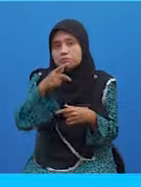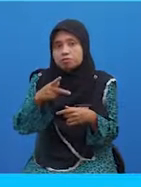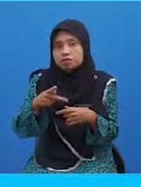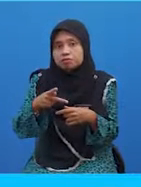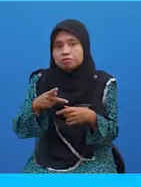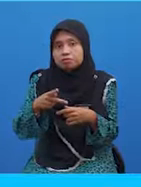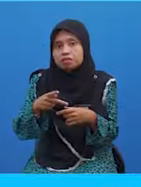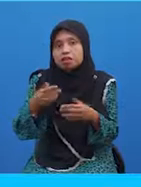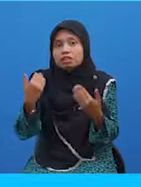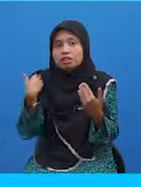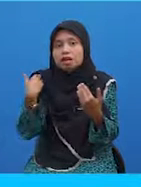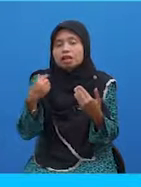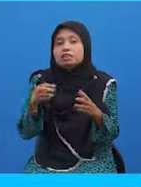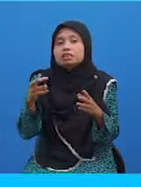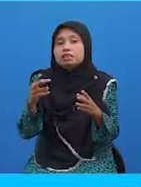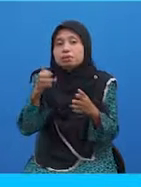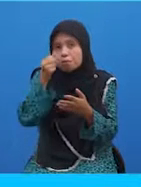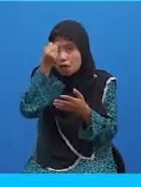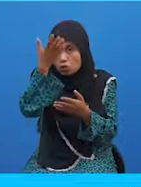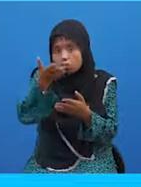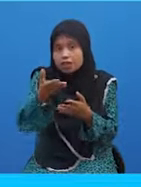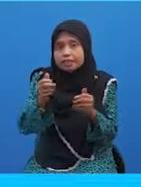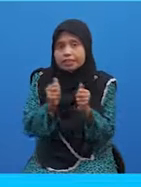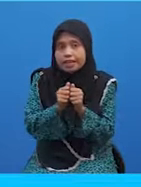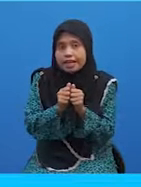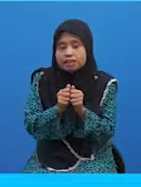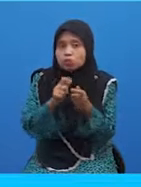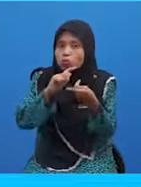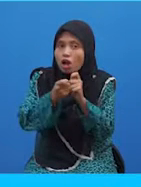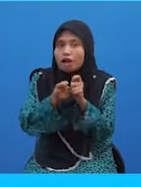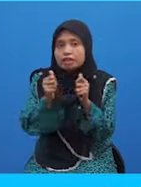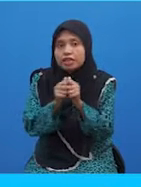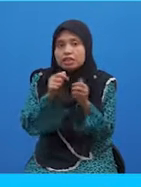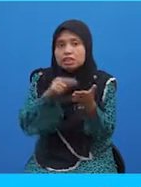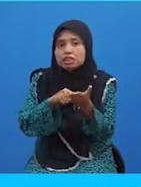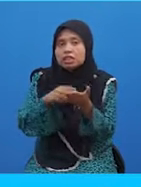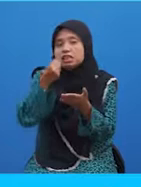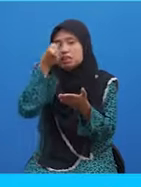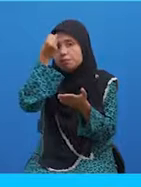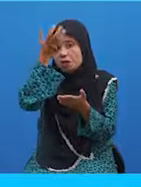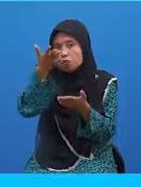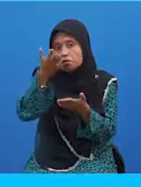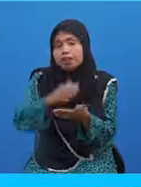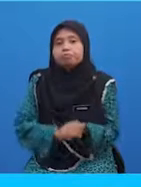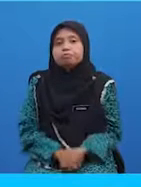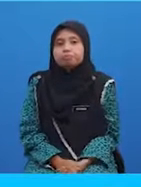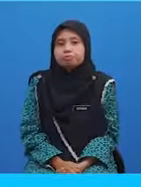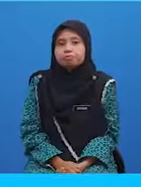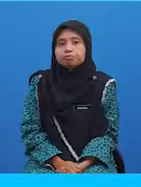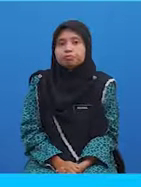salah penggunaannya sebagai permulaan ayat dan sepatutnya dengan ini